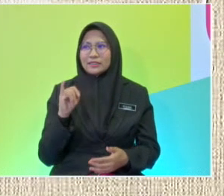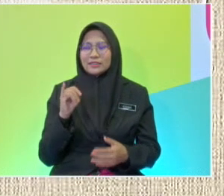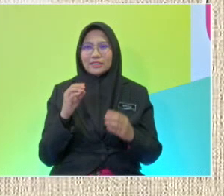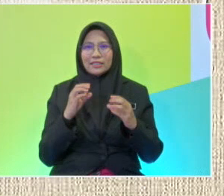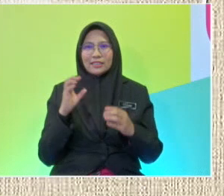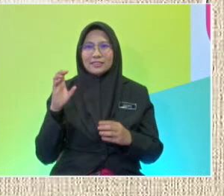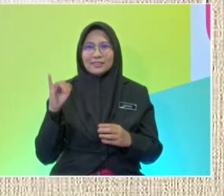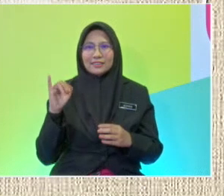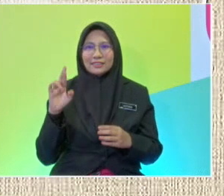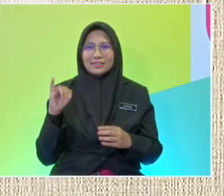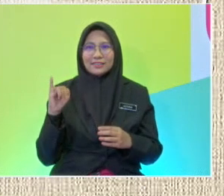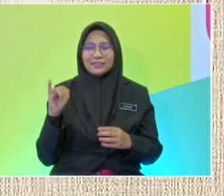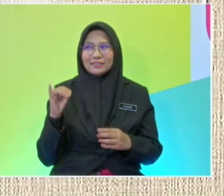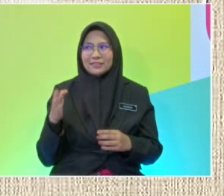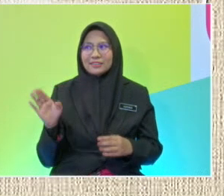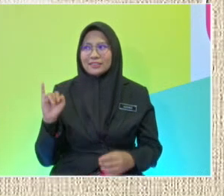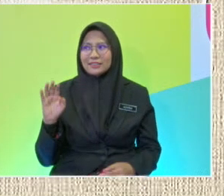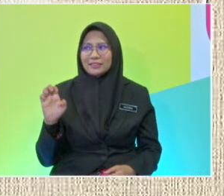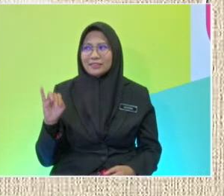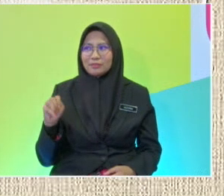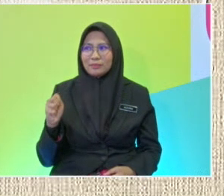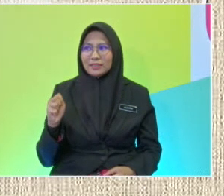kita tahu disebut ciri-ciri ini